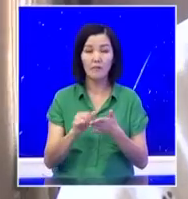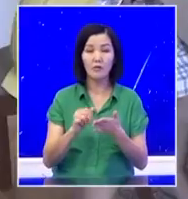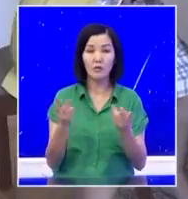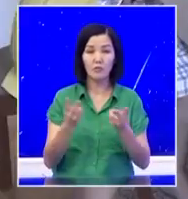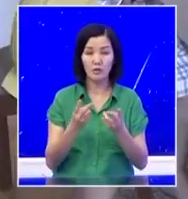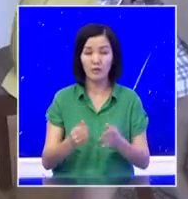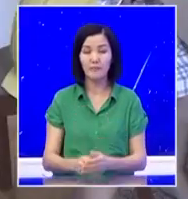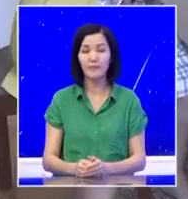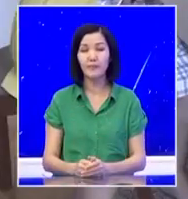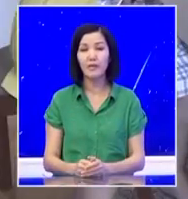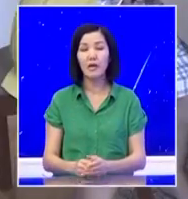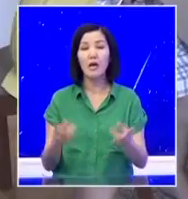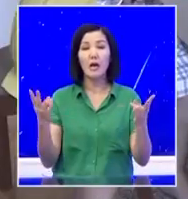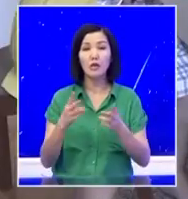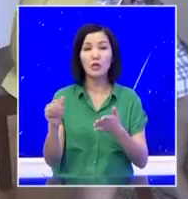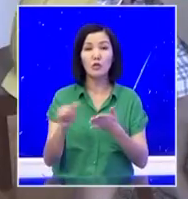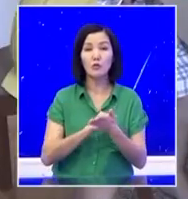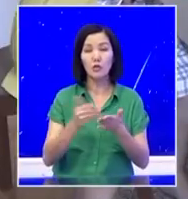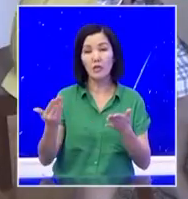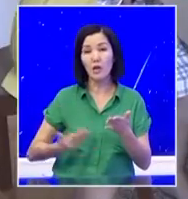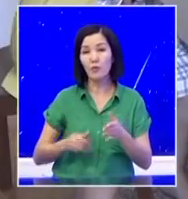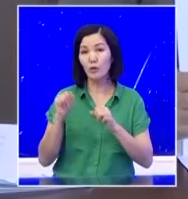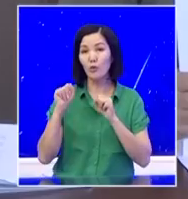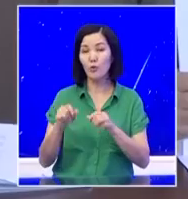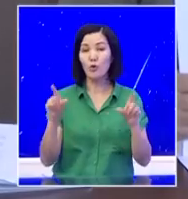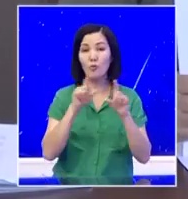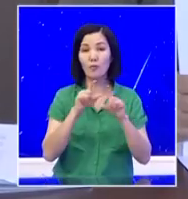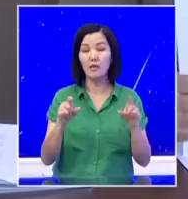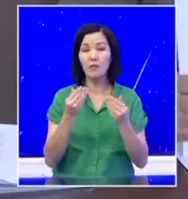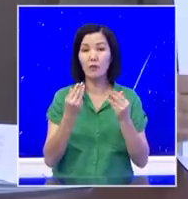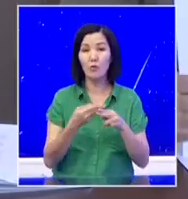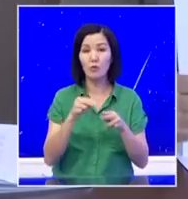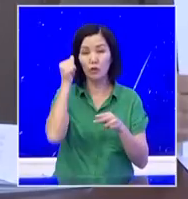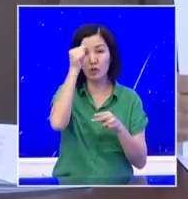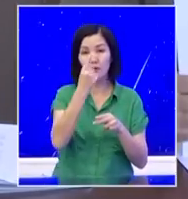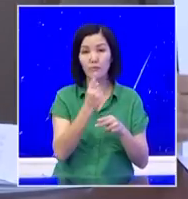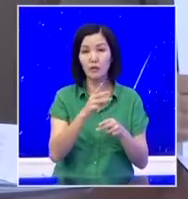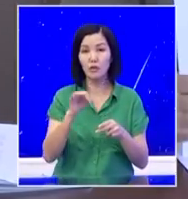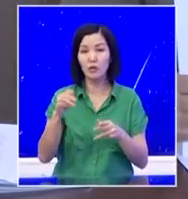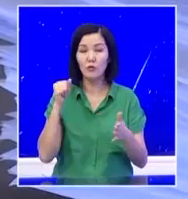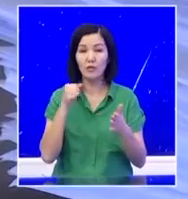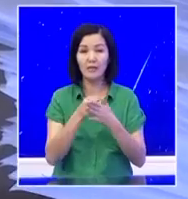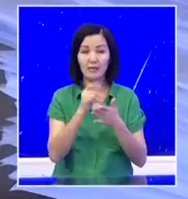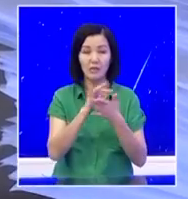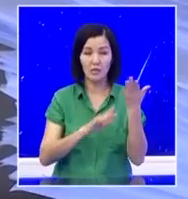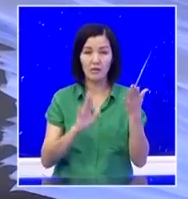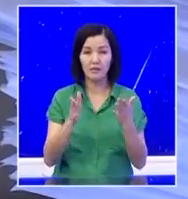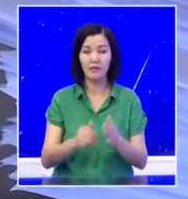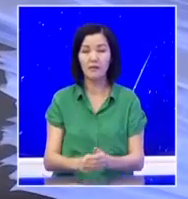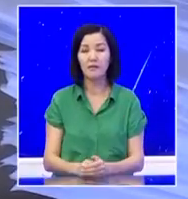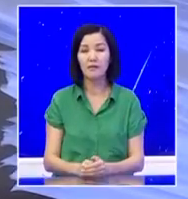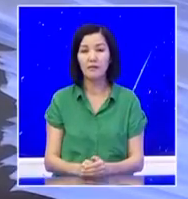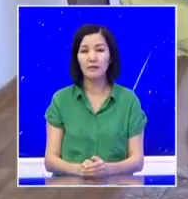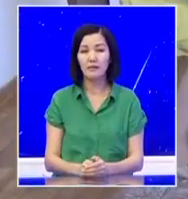жатыр. Тиісті құжаттарды қабылдау әлеуметтік қорғау мекемелерінде ағымдағы жылдың 1-ші желтоқсанына дейін жалғасады. Меруерт Қыдырбайқызы,